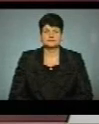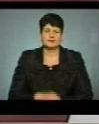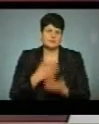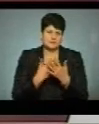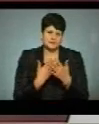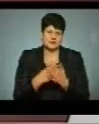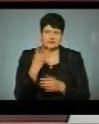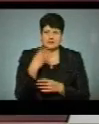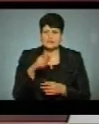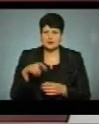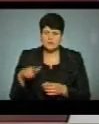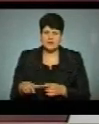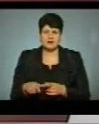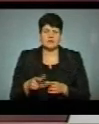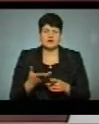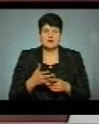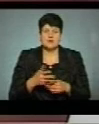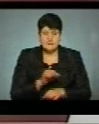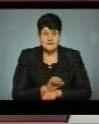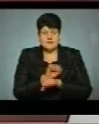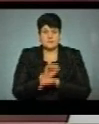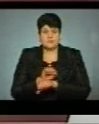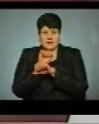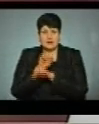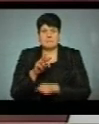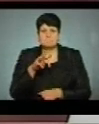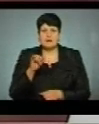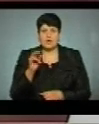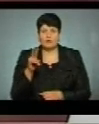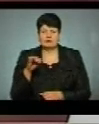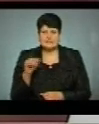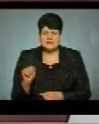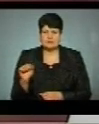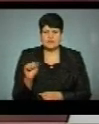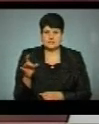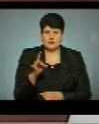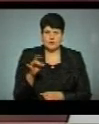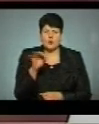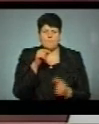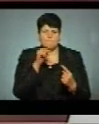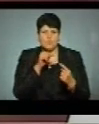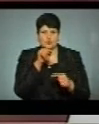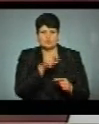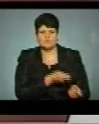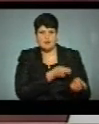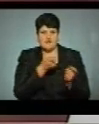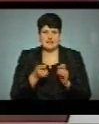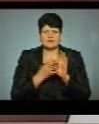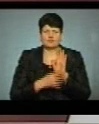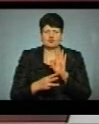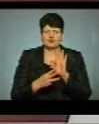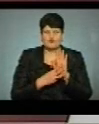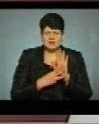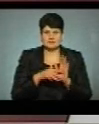Близько 300 людей протестували в Миколинцях Теребовлянського району проти ввезення 98 евакуйованих з Китаю українців. Про це